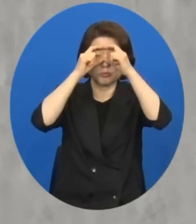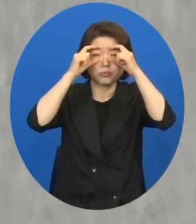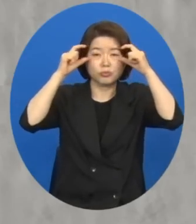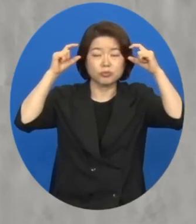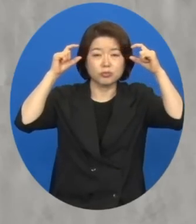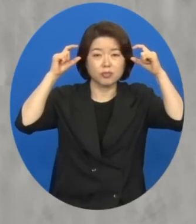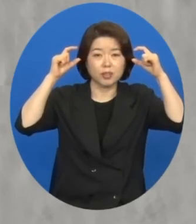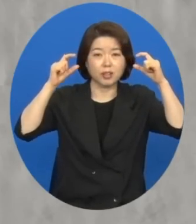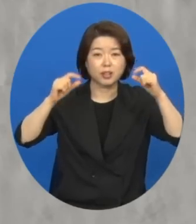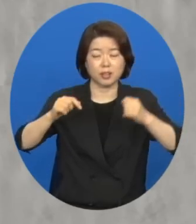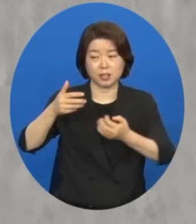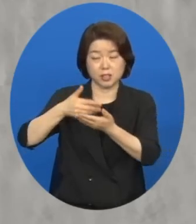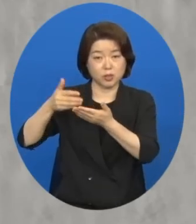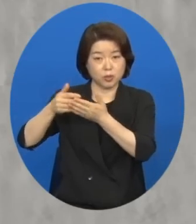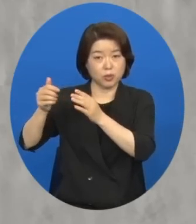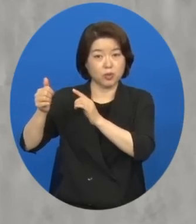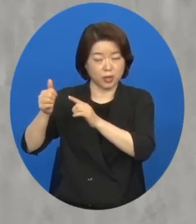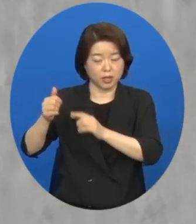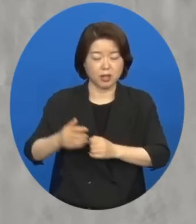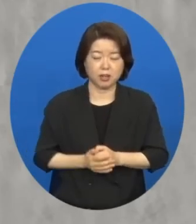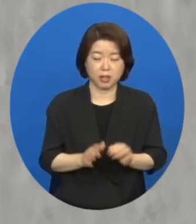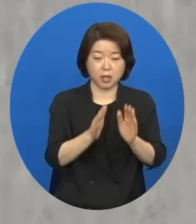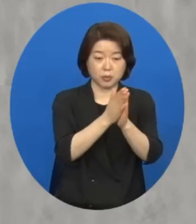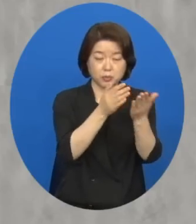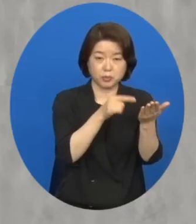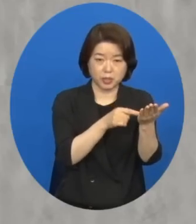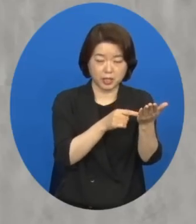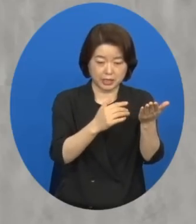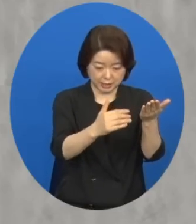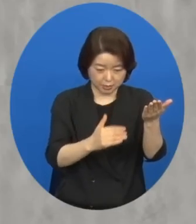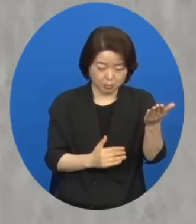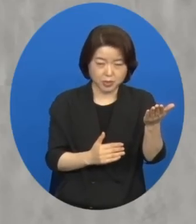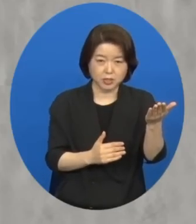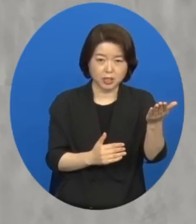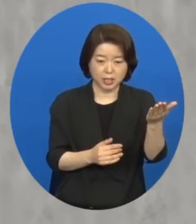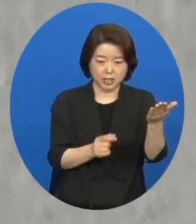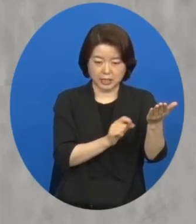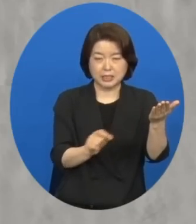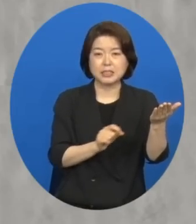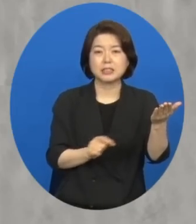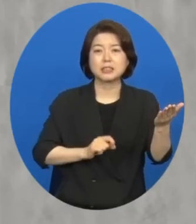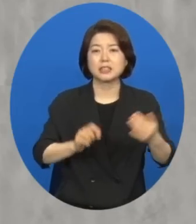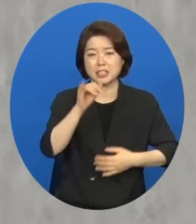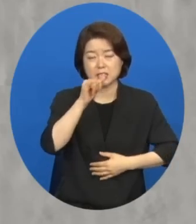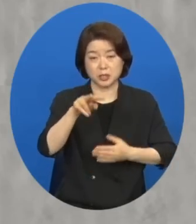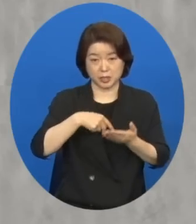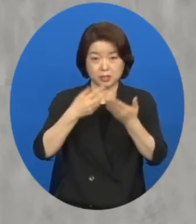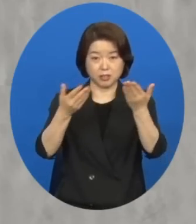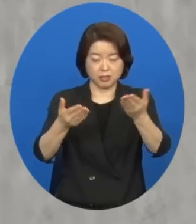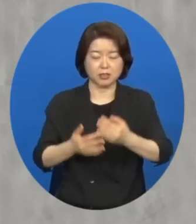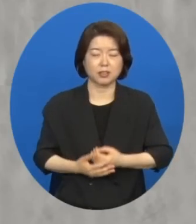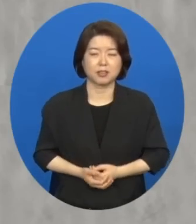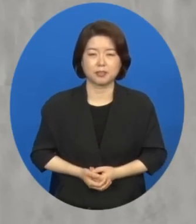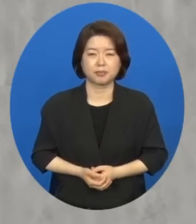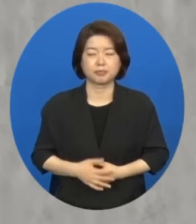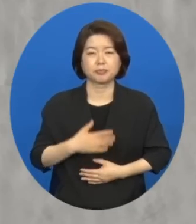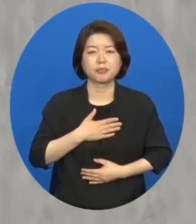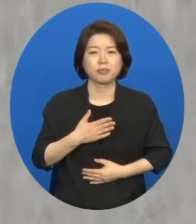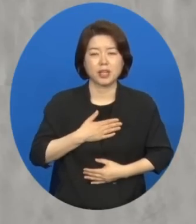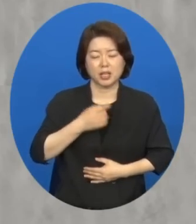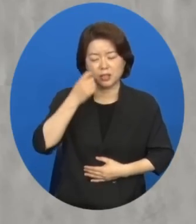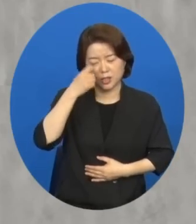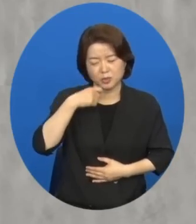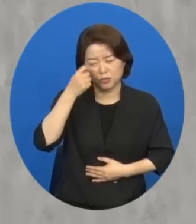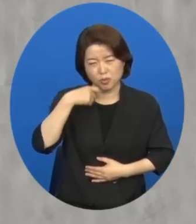이 화가가 화집에 이 그림 밑에 쓰신 글이에요. 제가 읽어드릴게요. 나는